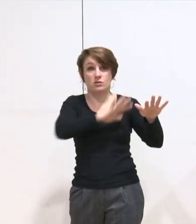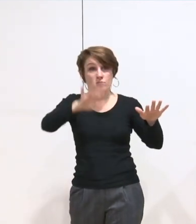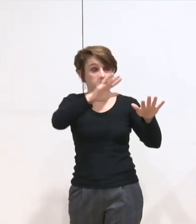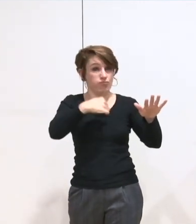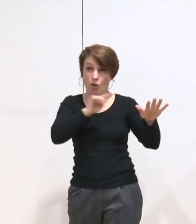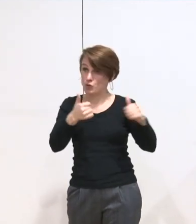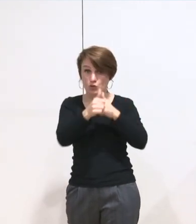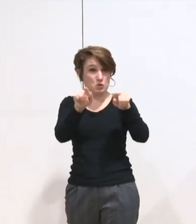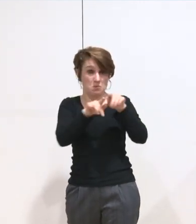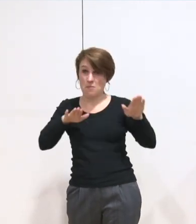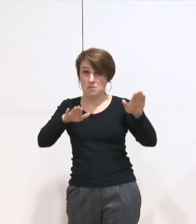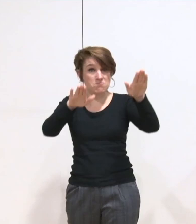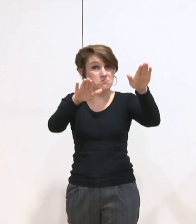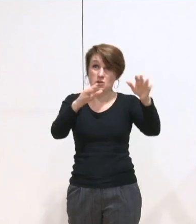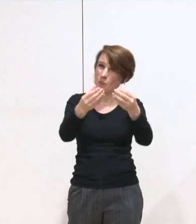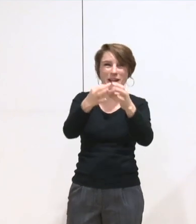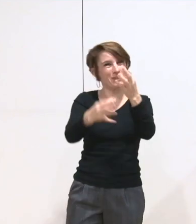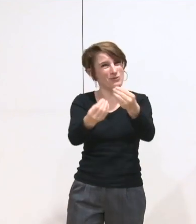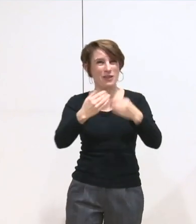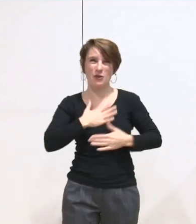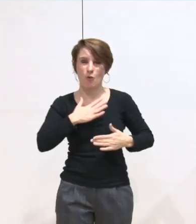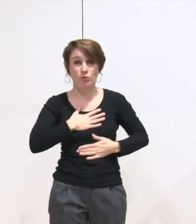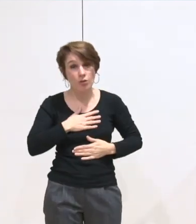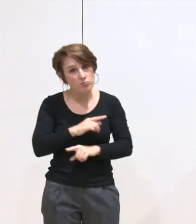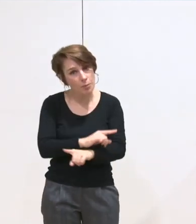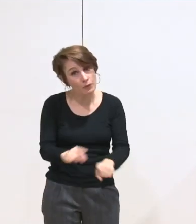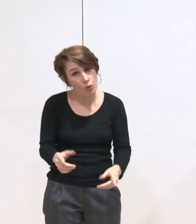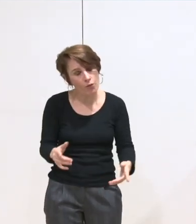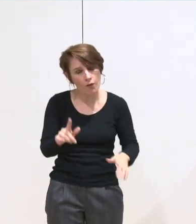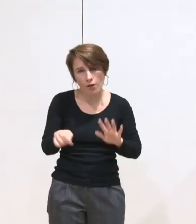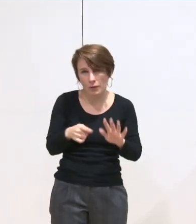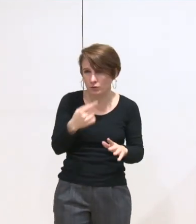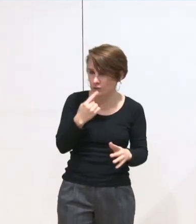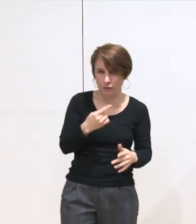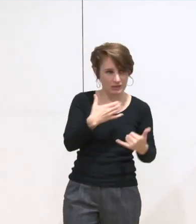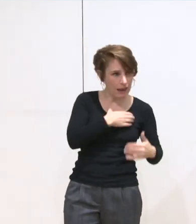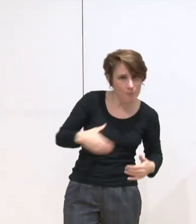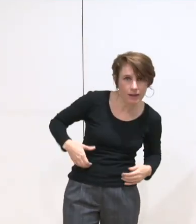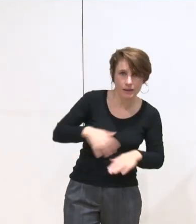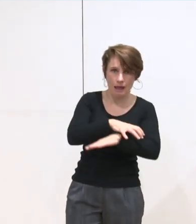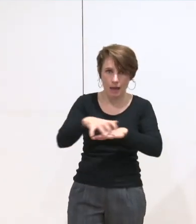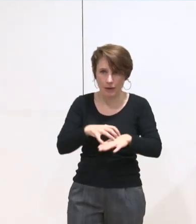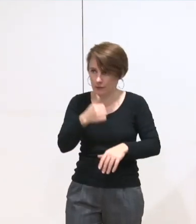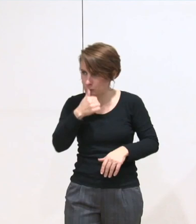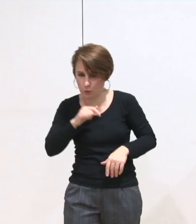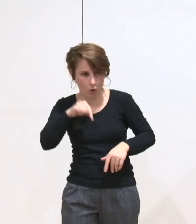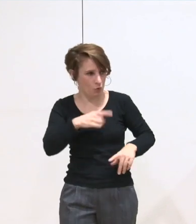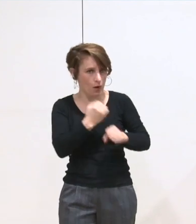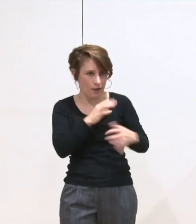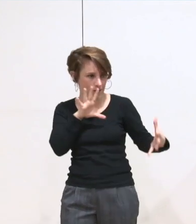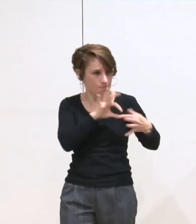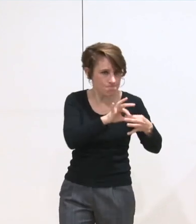oblige l'ensemble des responsables publics, la ville, la préfecture, l'État, la société civile, à toujours plus coordonner leur action au